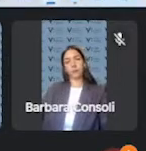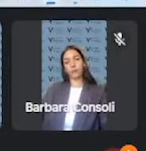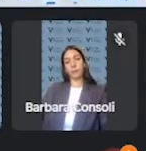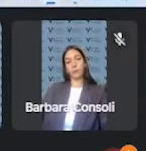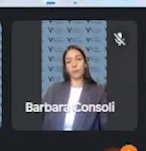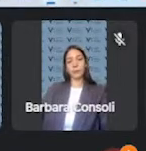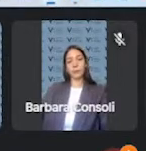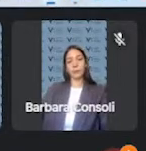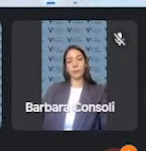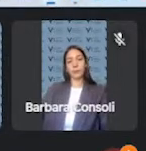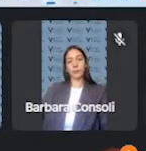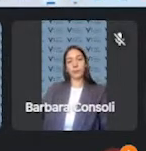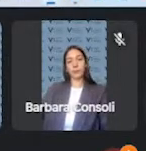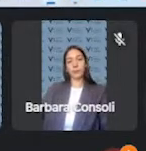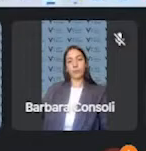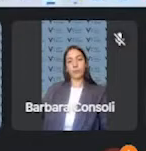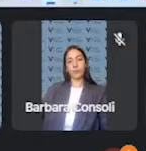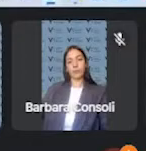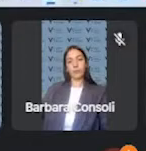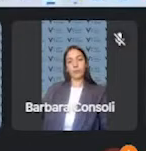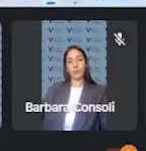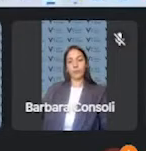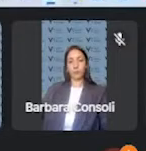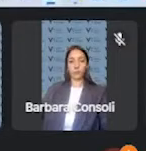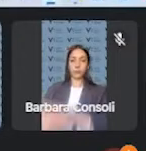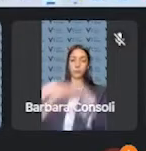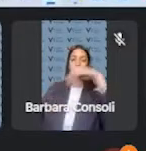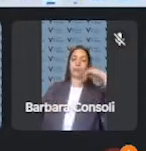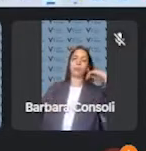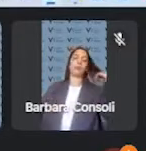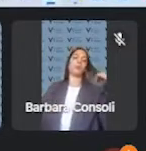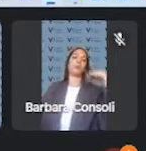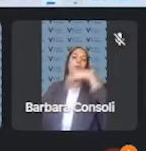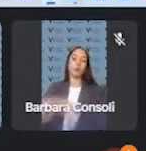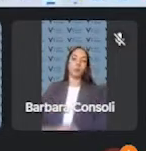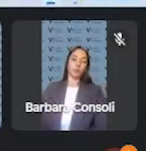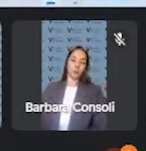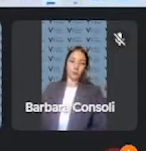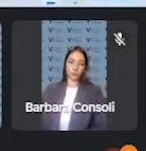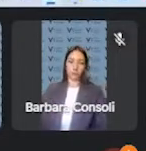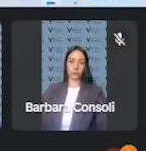molto importante, perché diciamo, bisogna essere